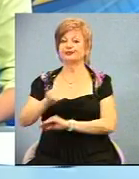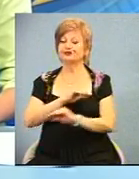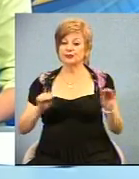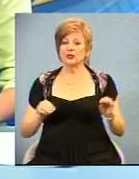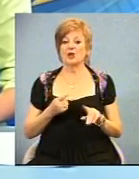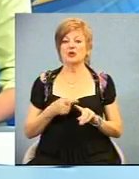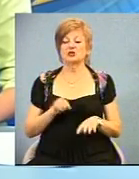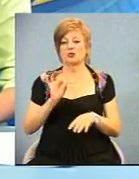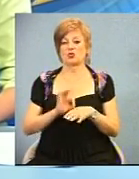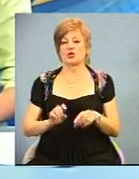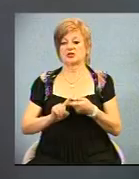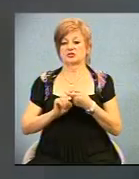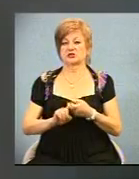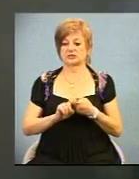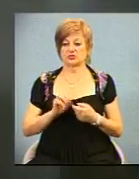щодо ботулізму.